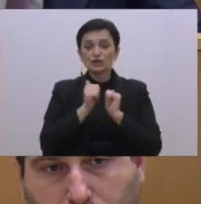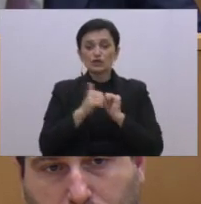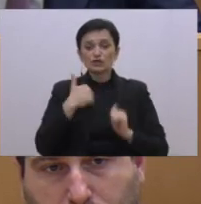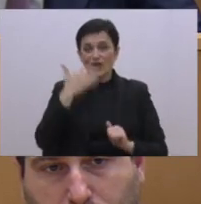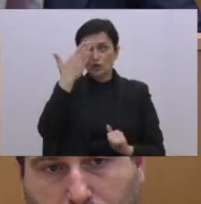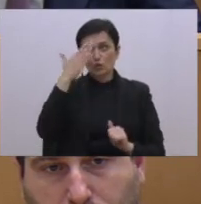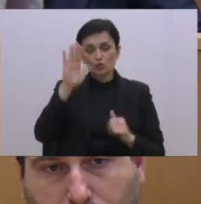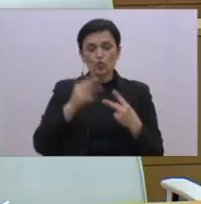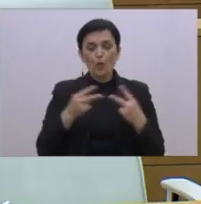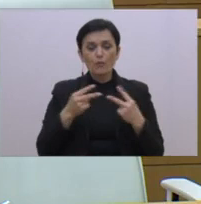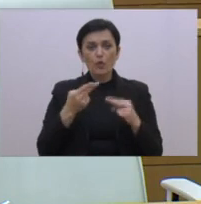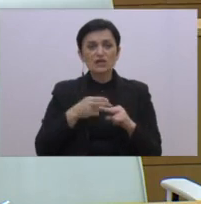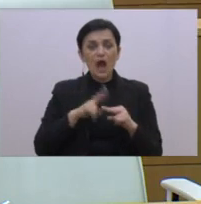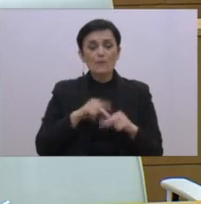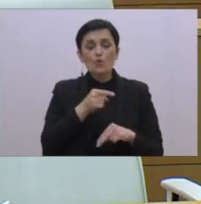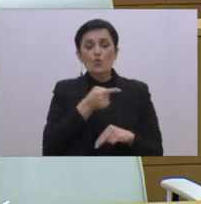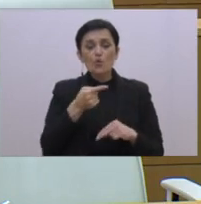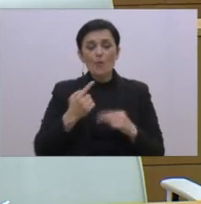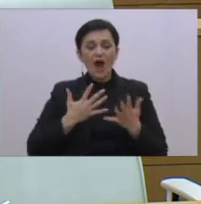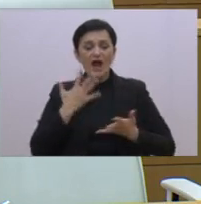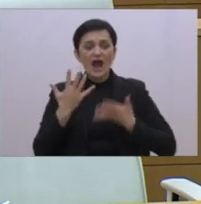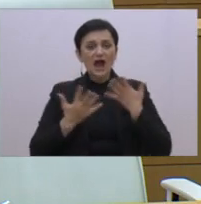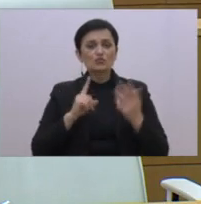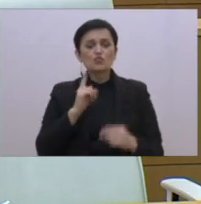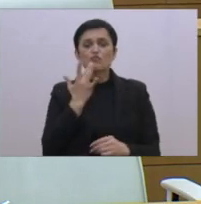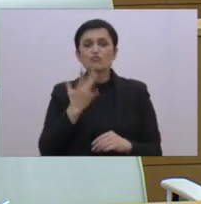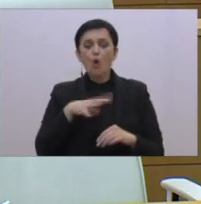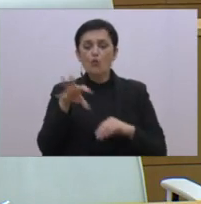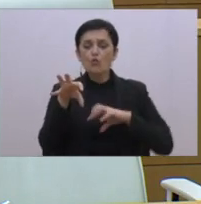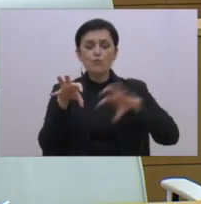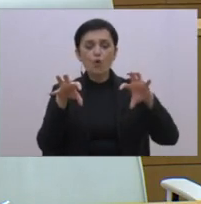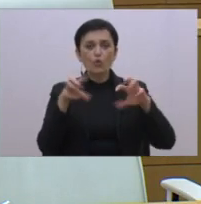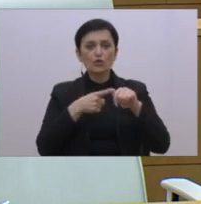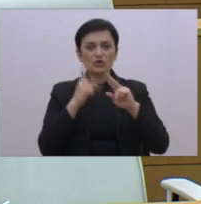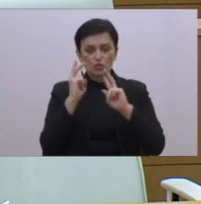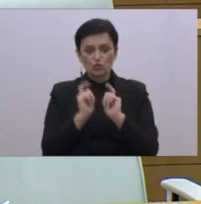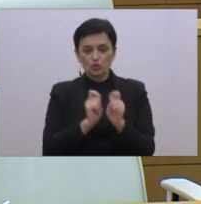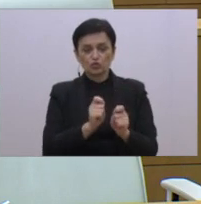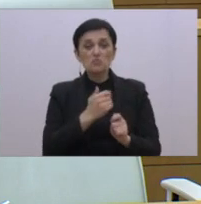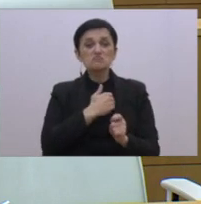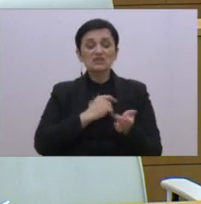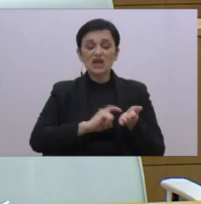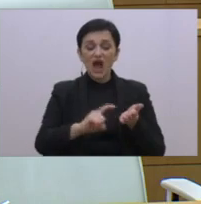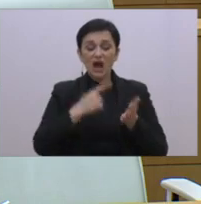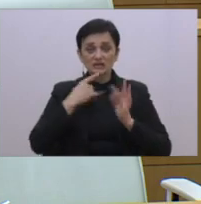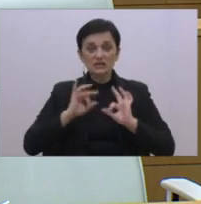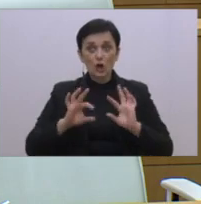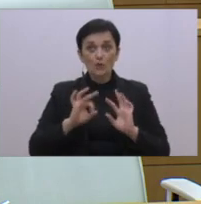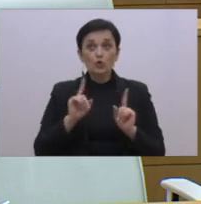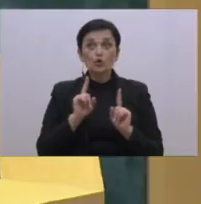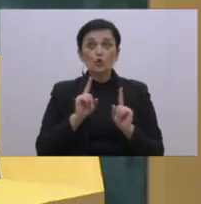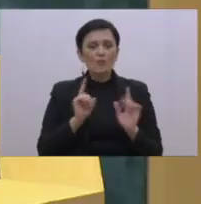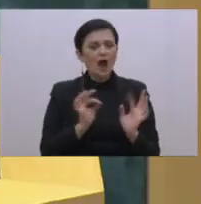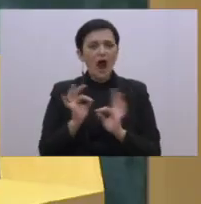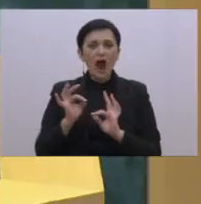უცხოელი პარტნიორები ამ უარყოფით ენერგიას პოლიტიკურ პოლარიზაციას უწოდებენ. მინდა ხაზგასმით აღვნიშნო, რომ